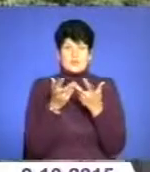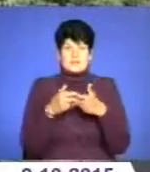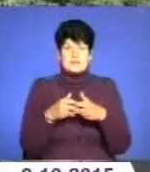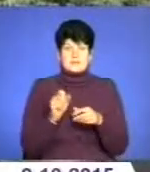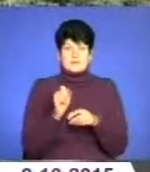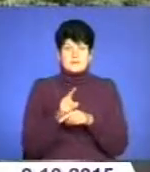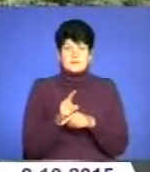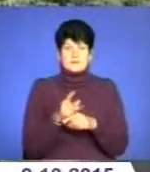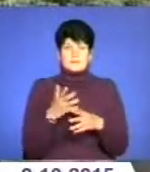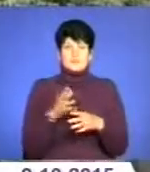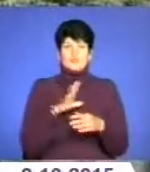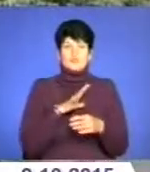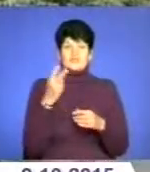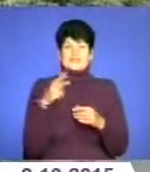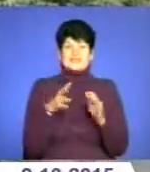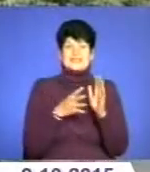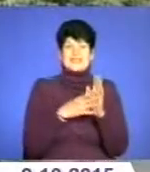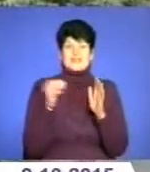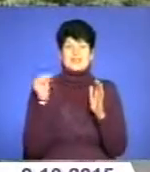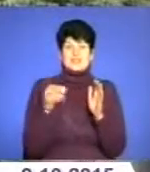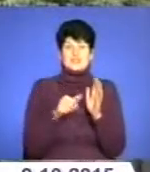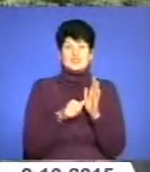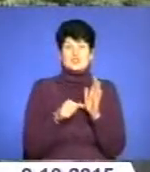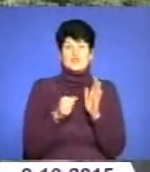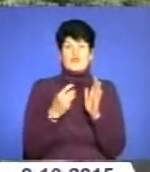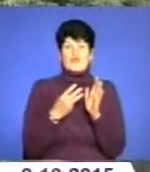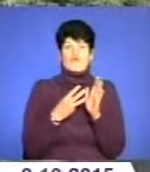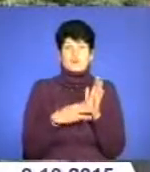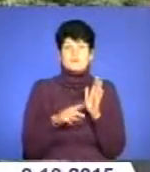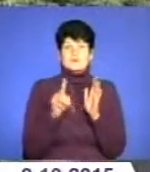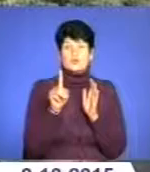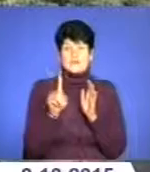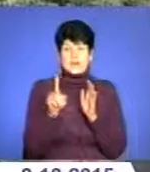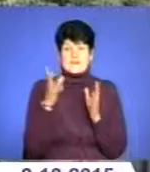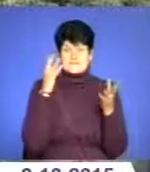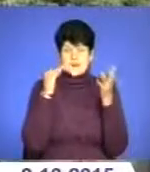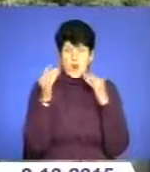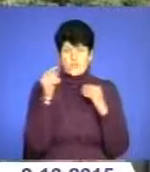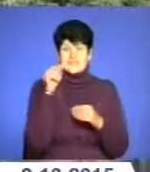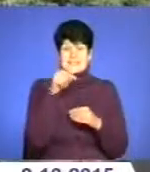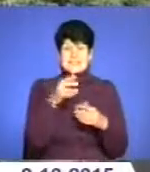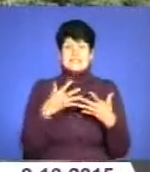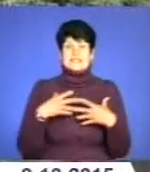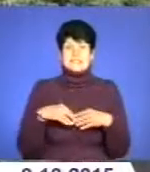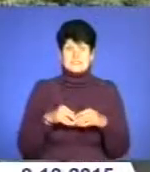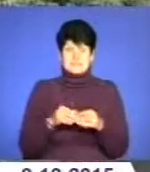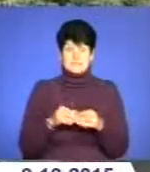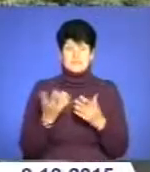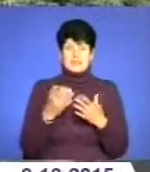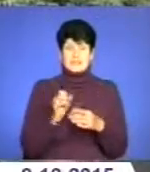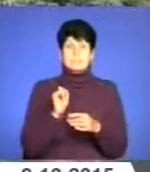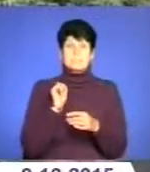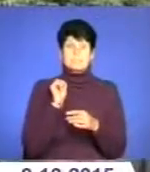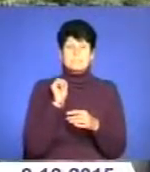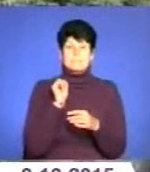Таких сімей було 29 681, і от враховуючи ті сім'ї, яким